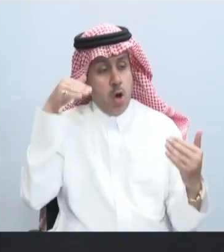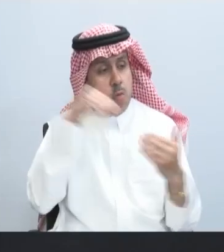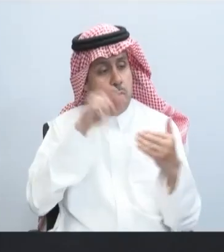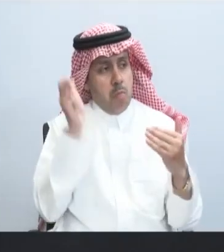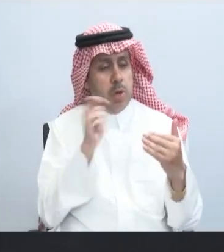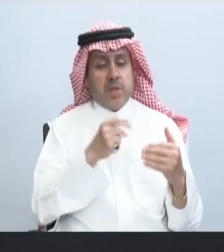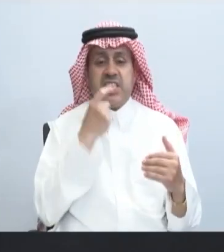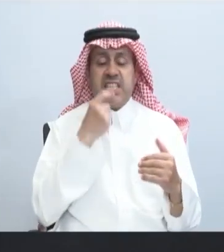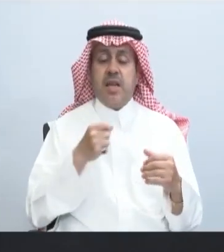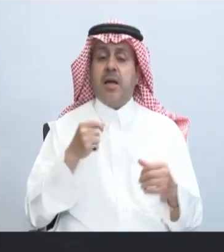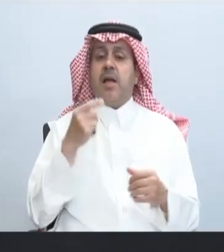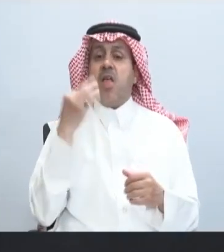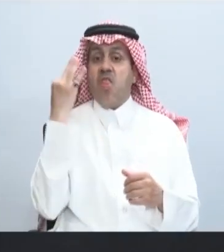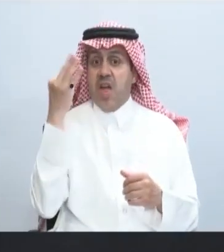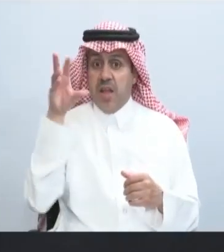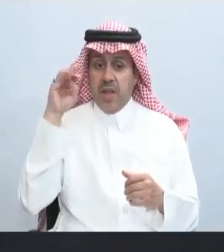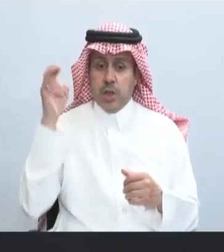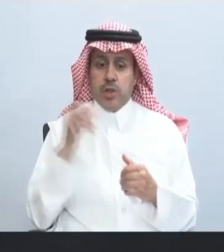وقعت في السنه الثالثه